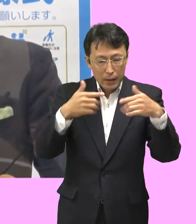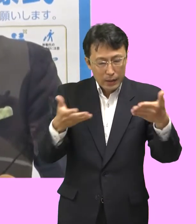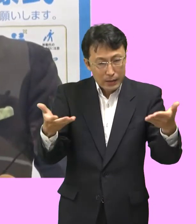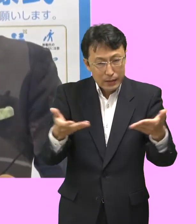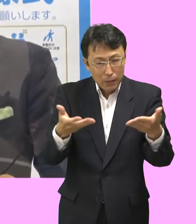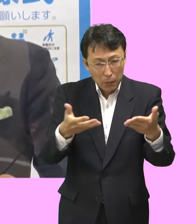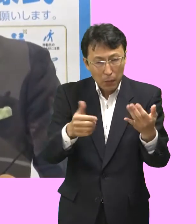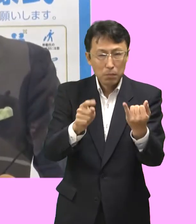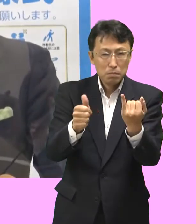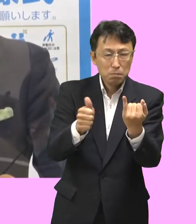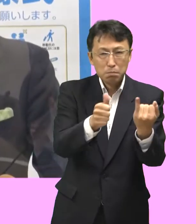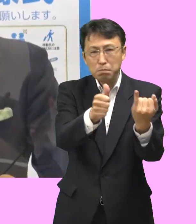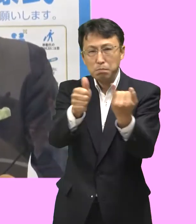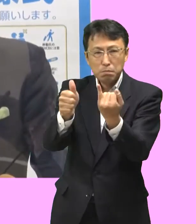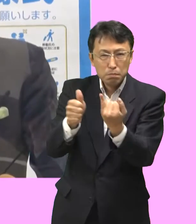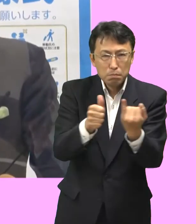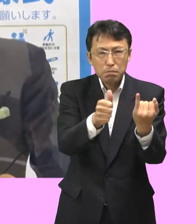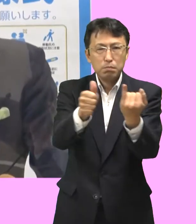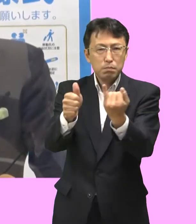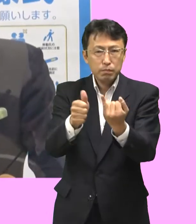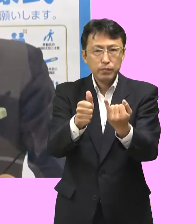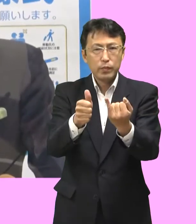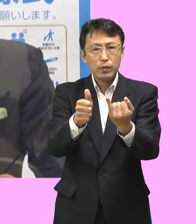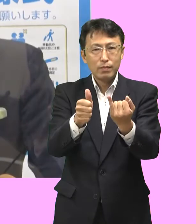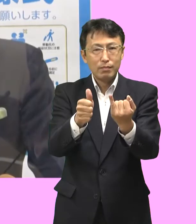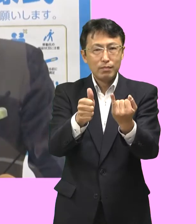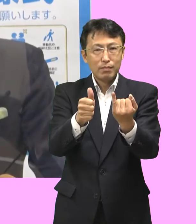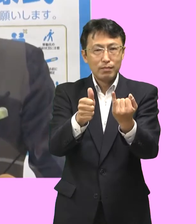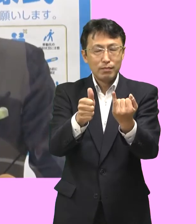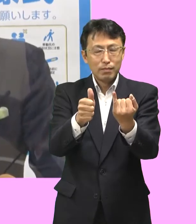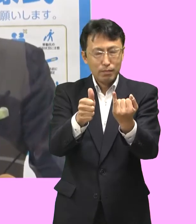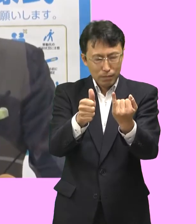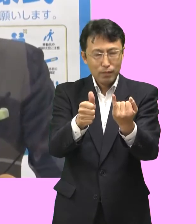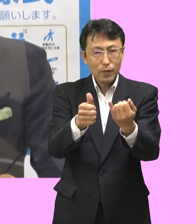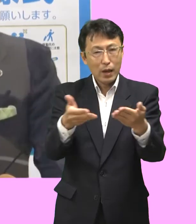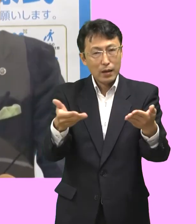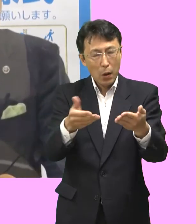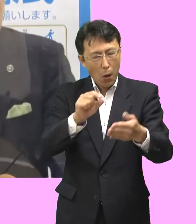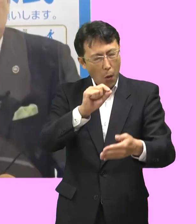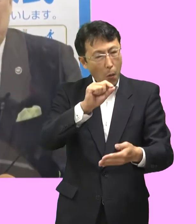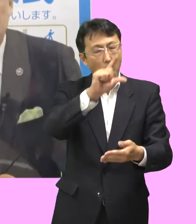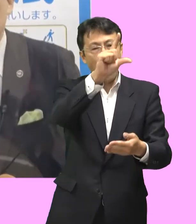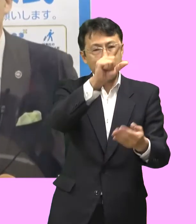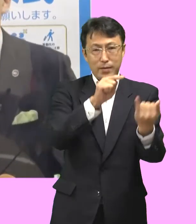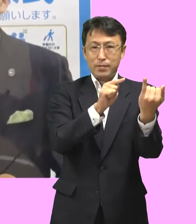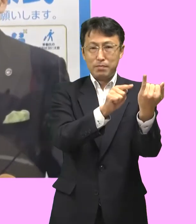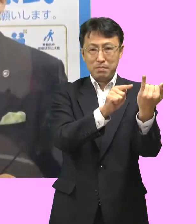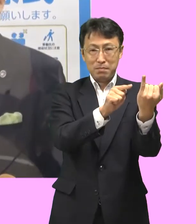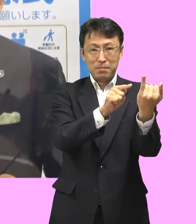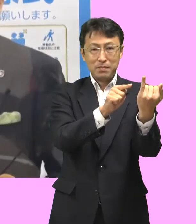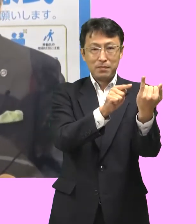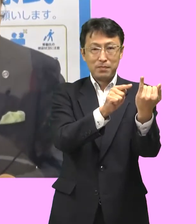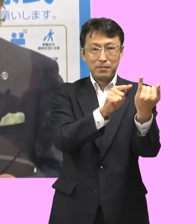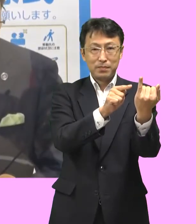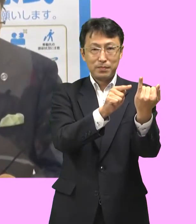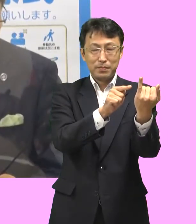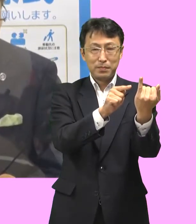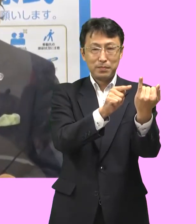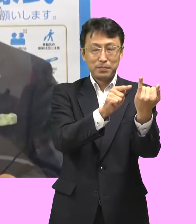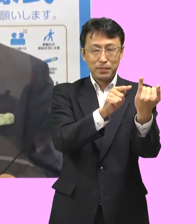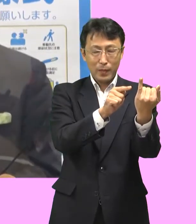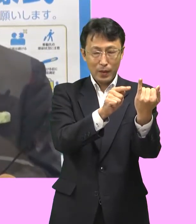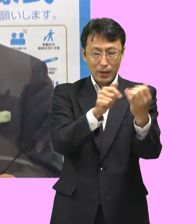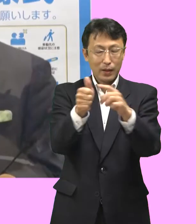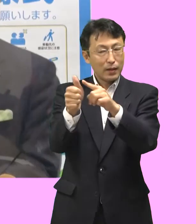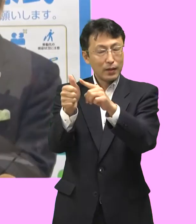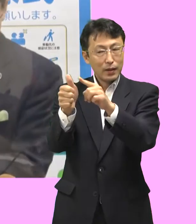近な、ところで、一緒にいることの多い、方でありまして、32